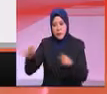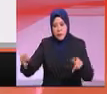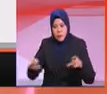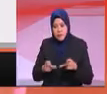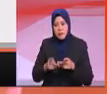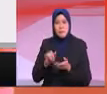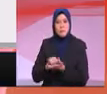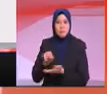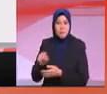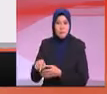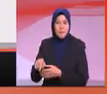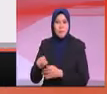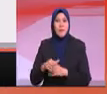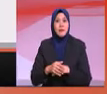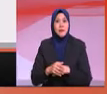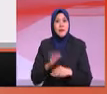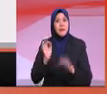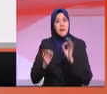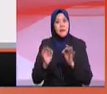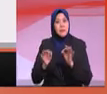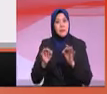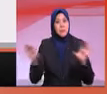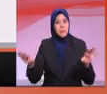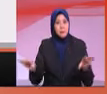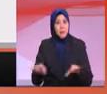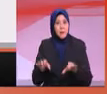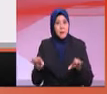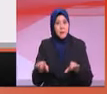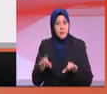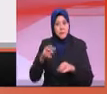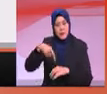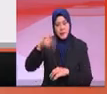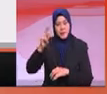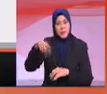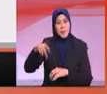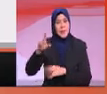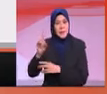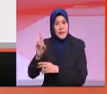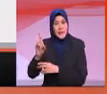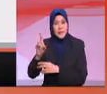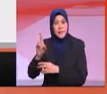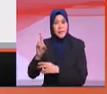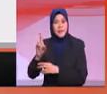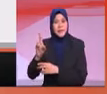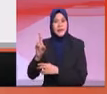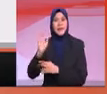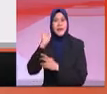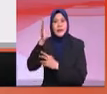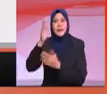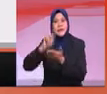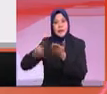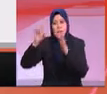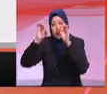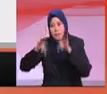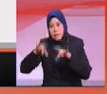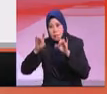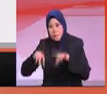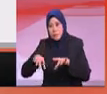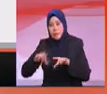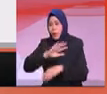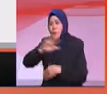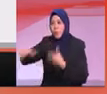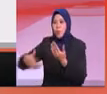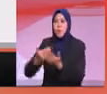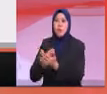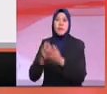tersebut. Dan apabila kita laksanakan PKPD diperketatkan, kita akan menyaring dan menguji